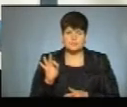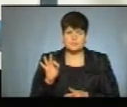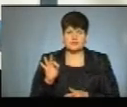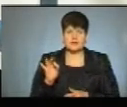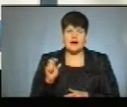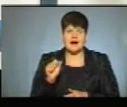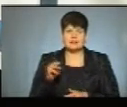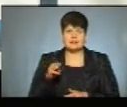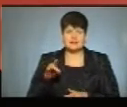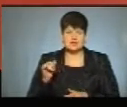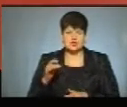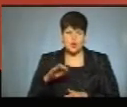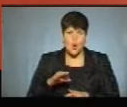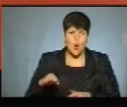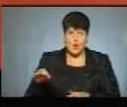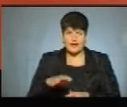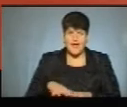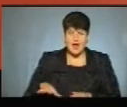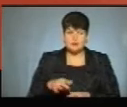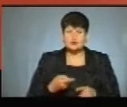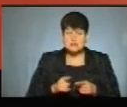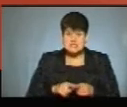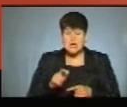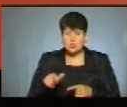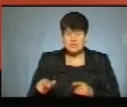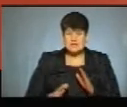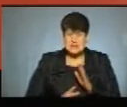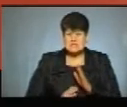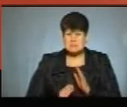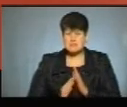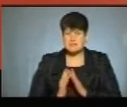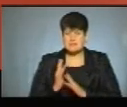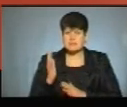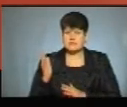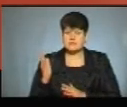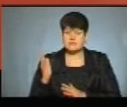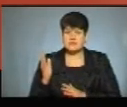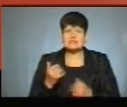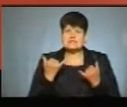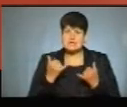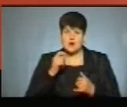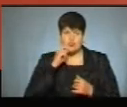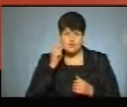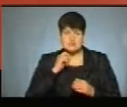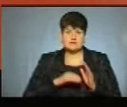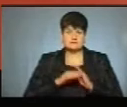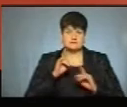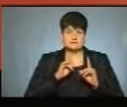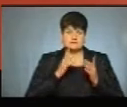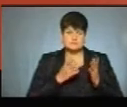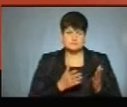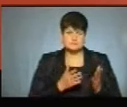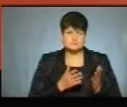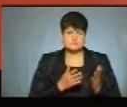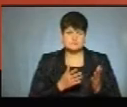океану. Так, тобто це є от люди, які з малку вийшли. От зараз в українському парламенті